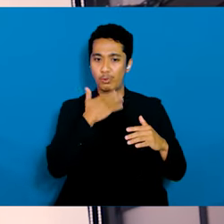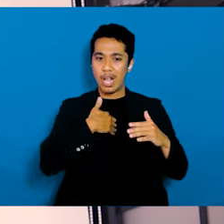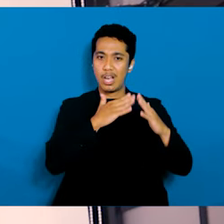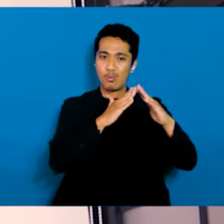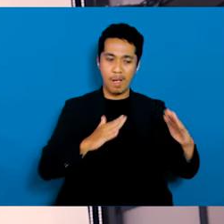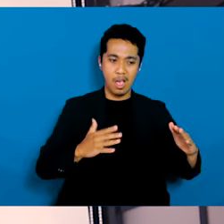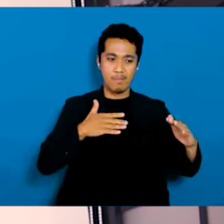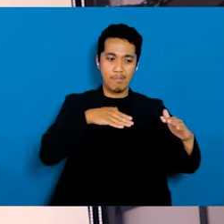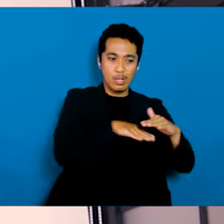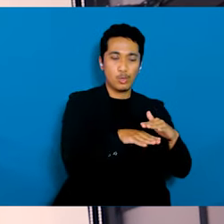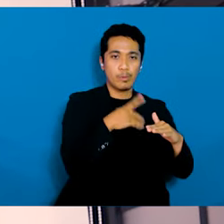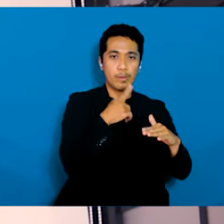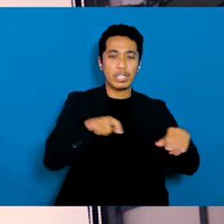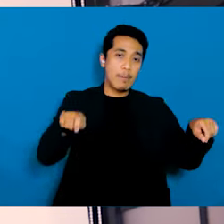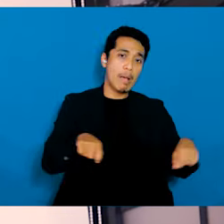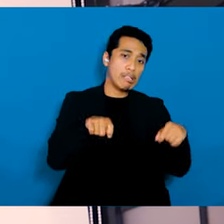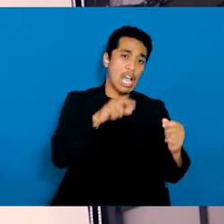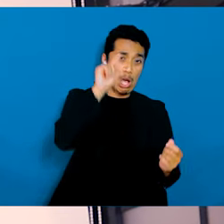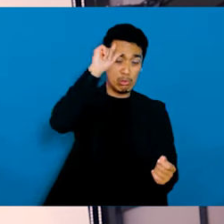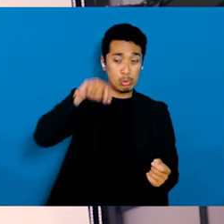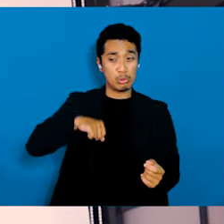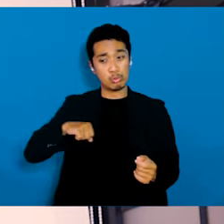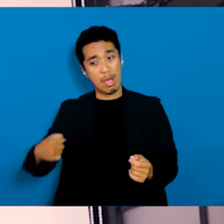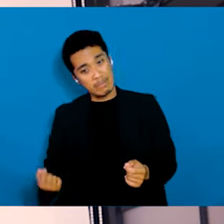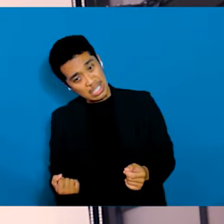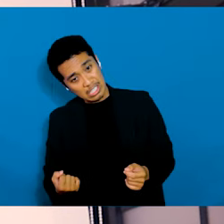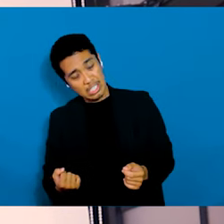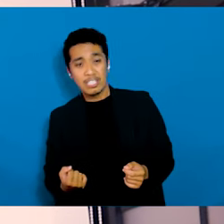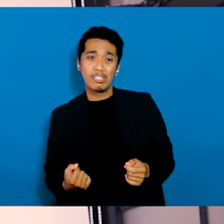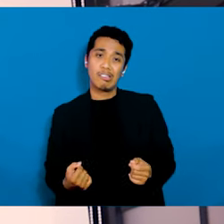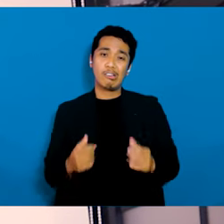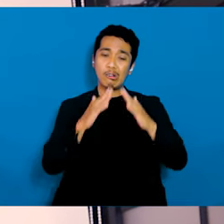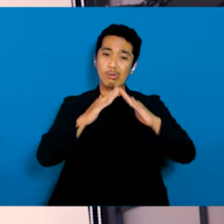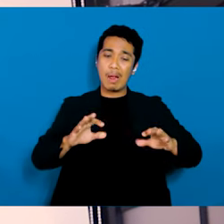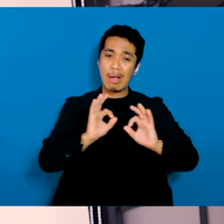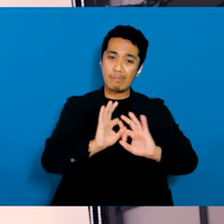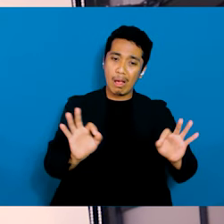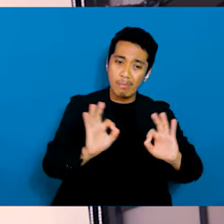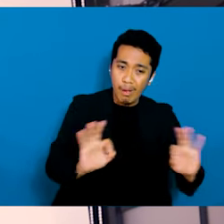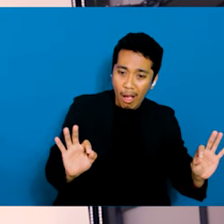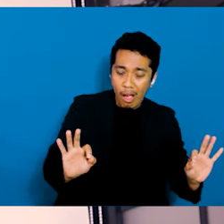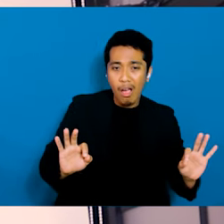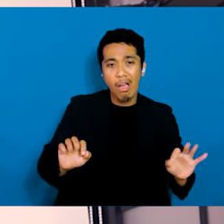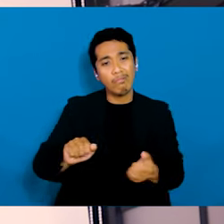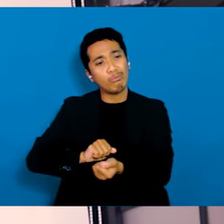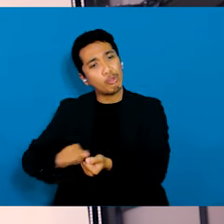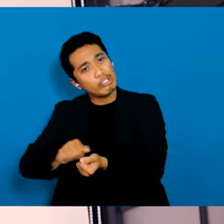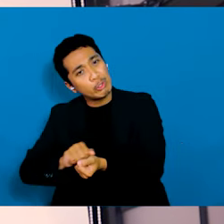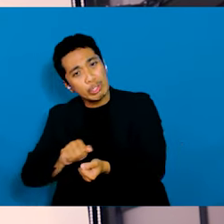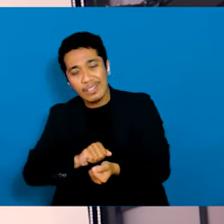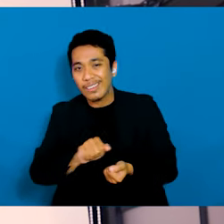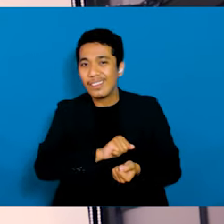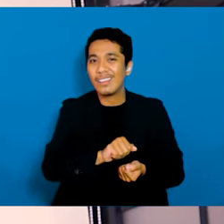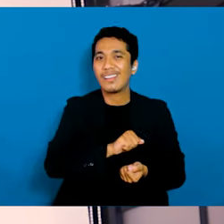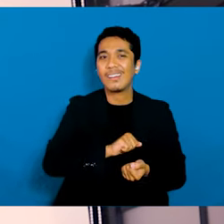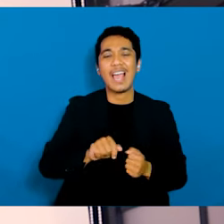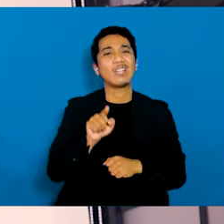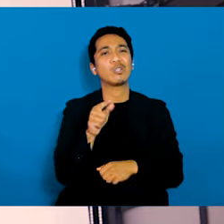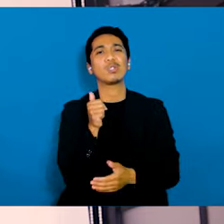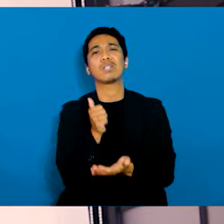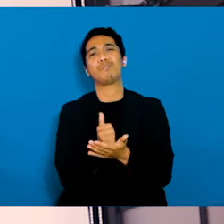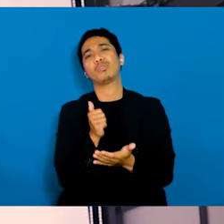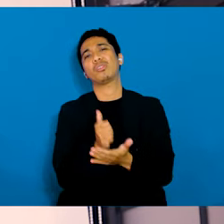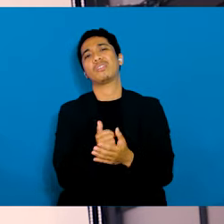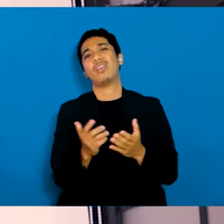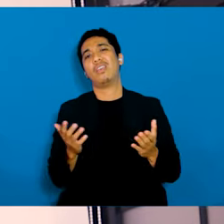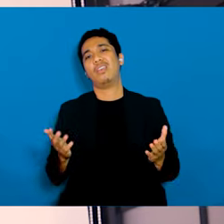kalau berumah tangga itu harus memasakkan untuk suami, membersihkan rumah, ya, isah-isah, olah-olah, umbah-umbah